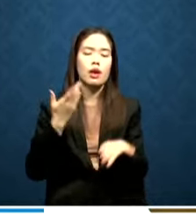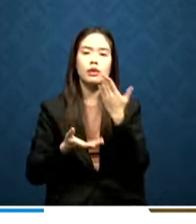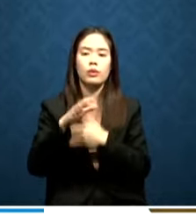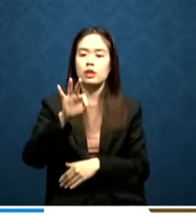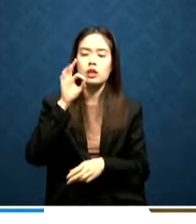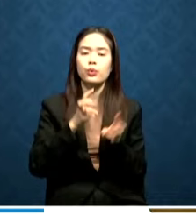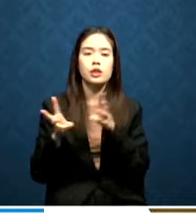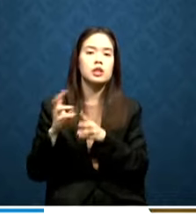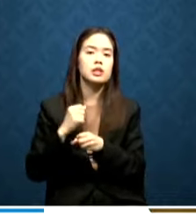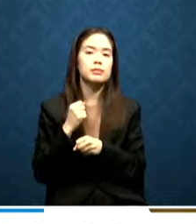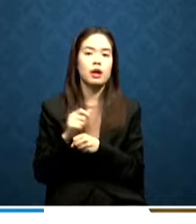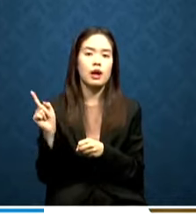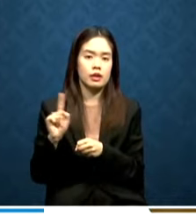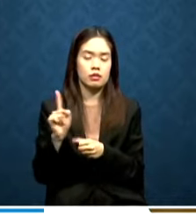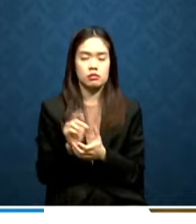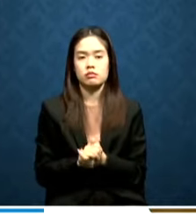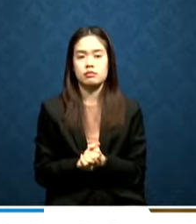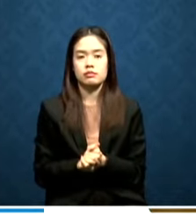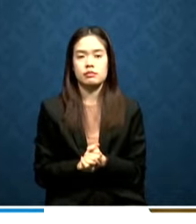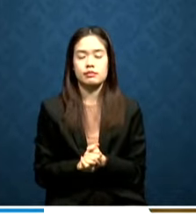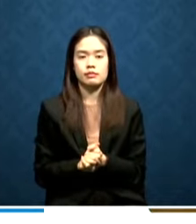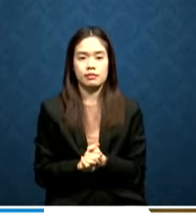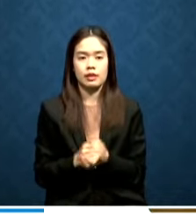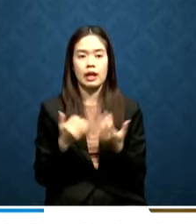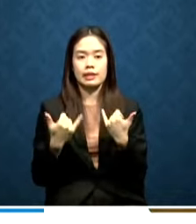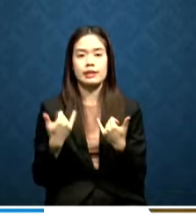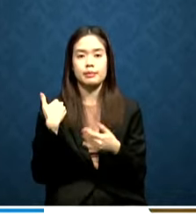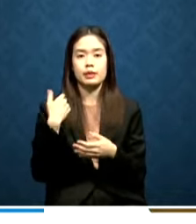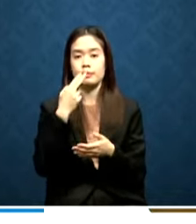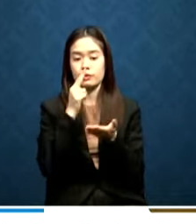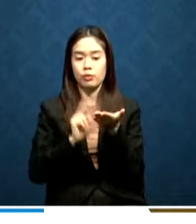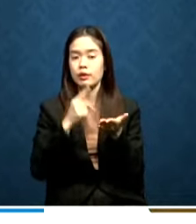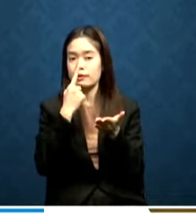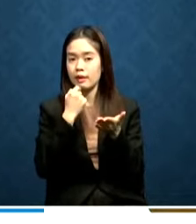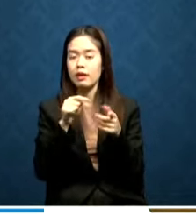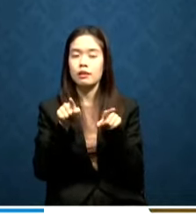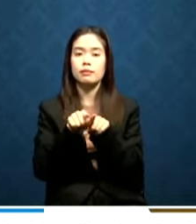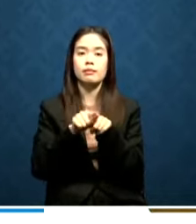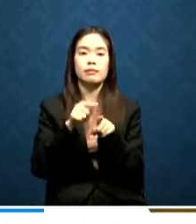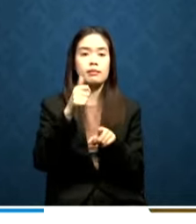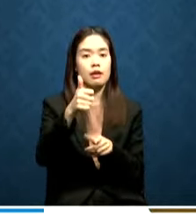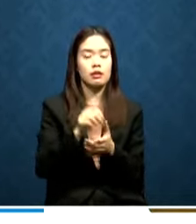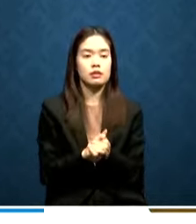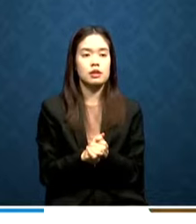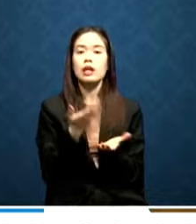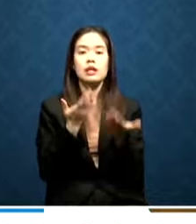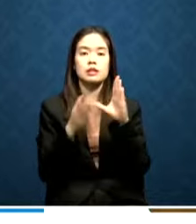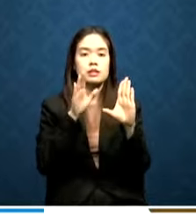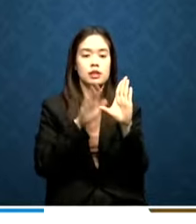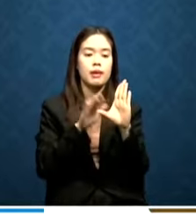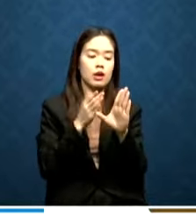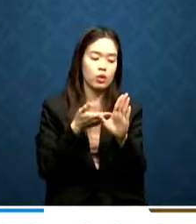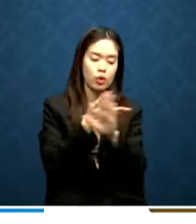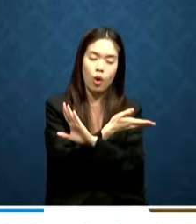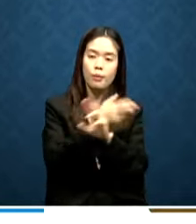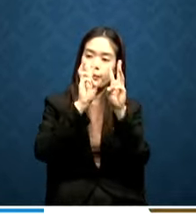ยว่าเป็นการออกมาออกเสียงเป็นการใช้ไปรษณีย์แบบสวิตเซอร์แลนด์ที่เขาใช้ให้ลงทะเบียนก่อนหรือเป็นอิเล็กทรอนิก